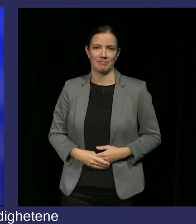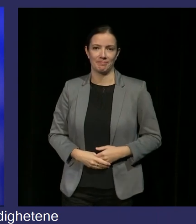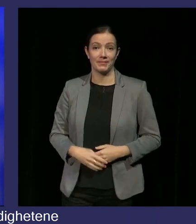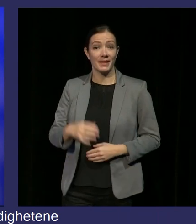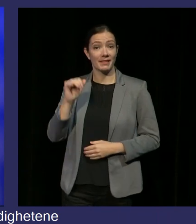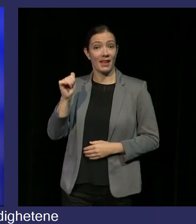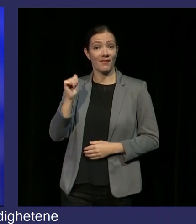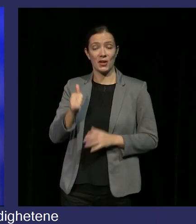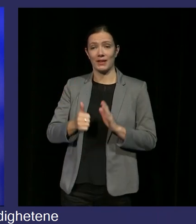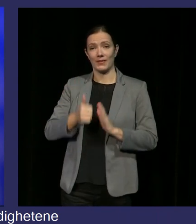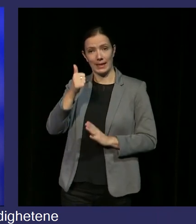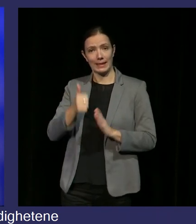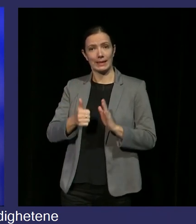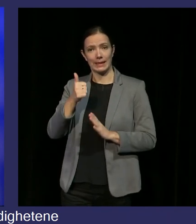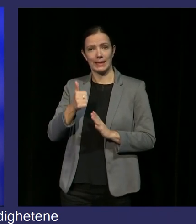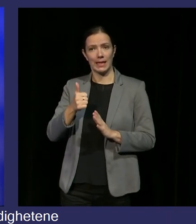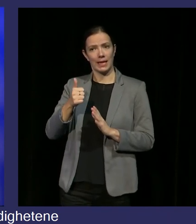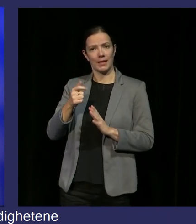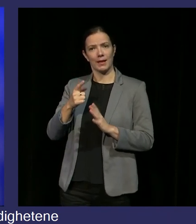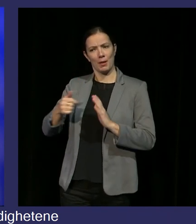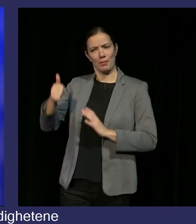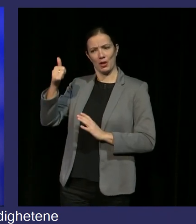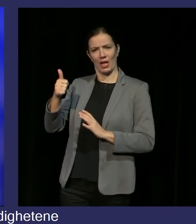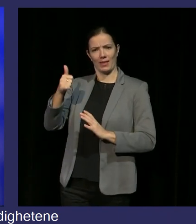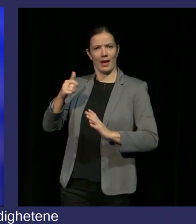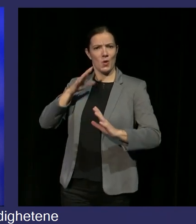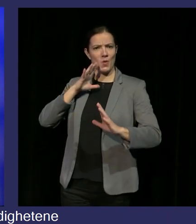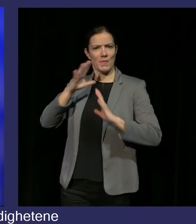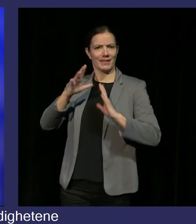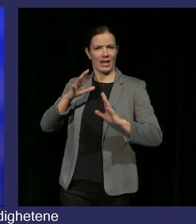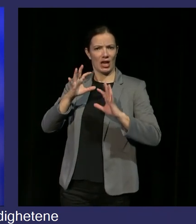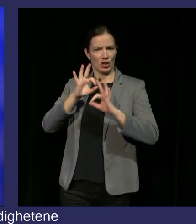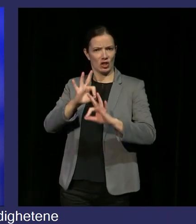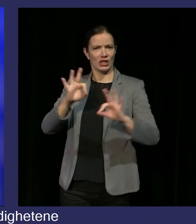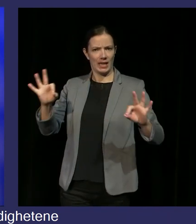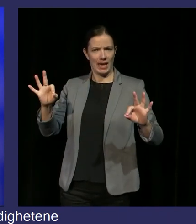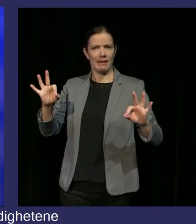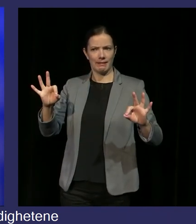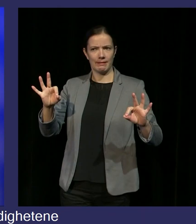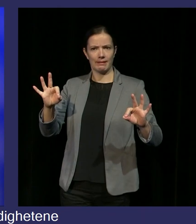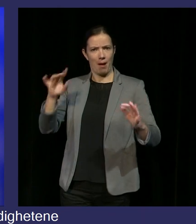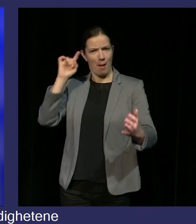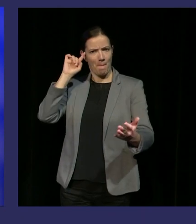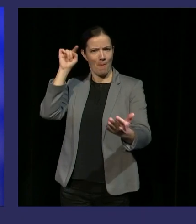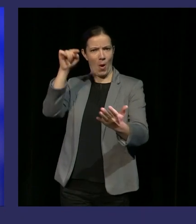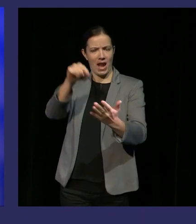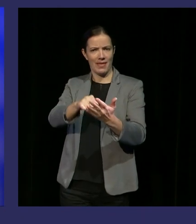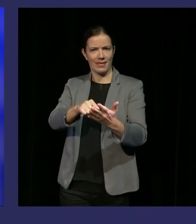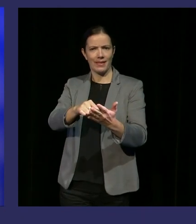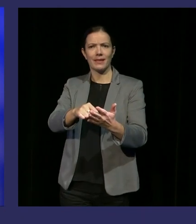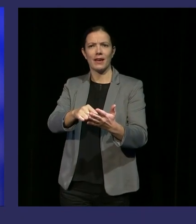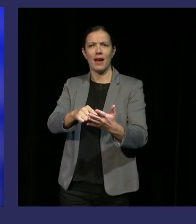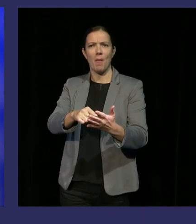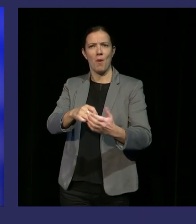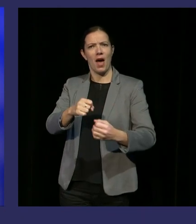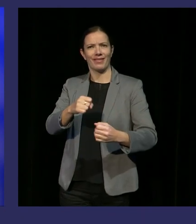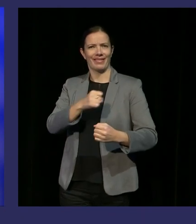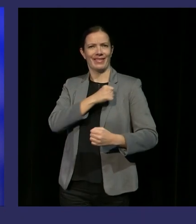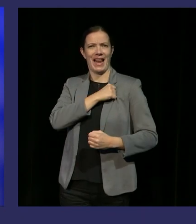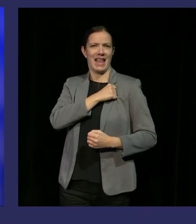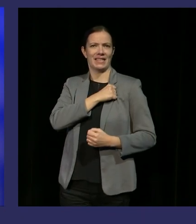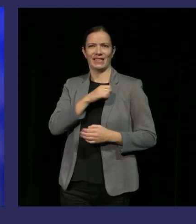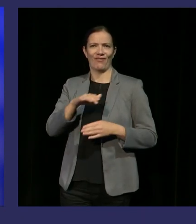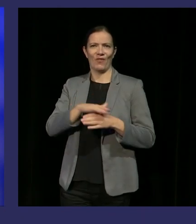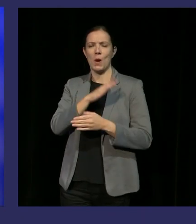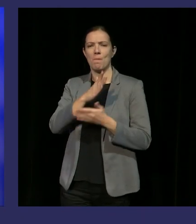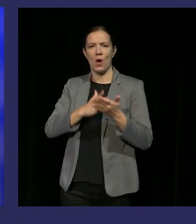det ekstra viktig at myndighetene kommuniserer klart og målrettet og på en tillitvekkende